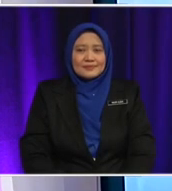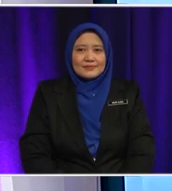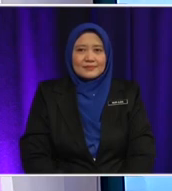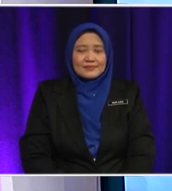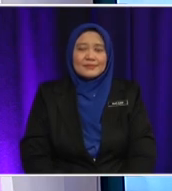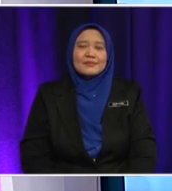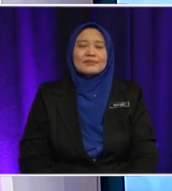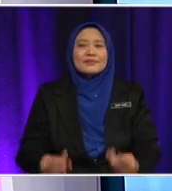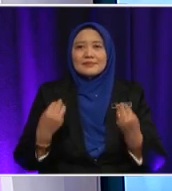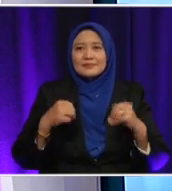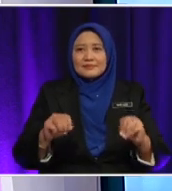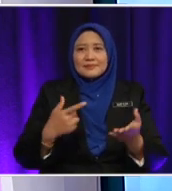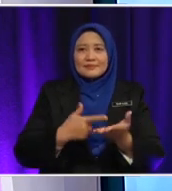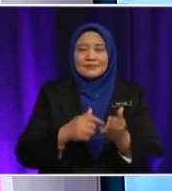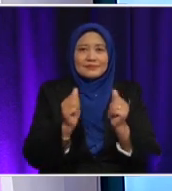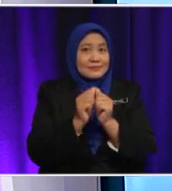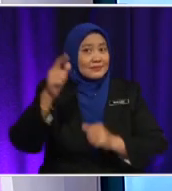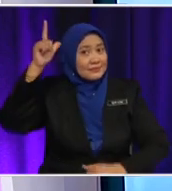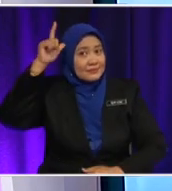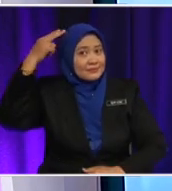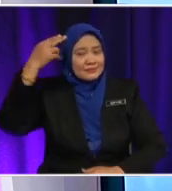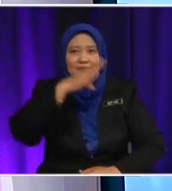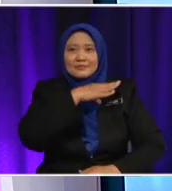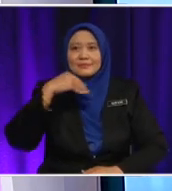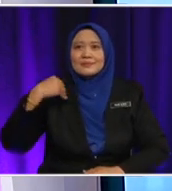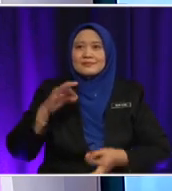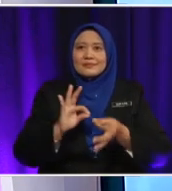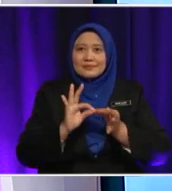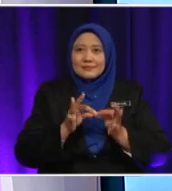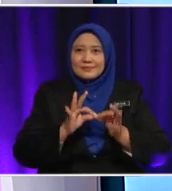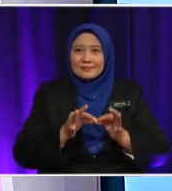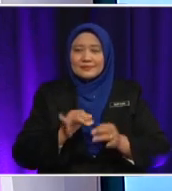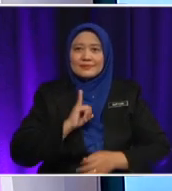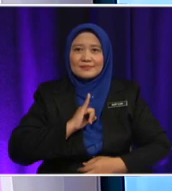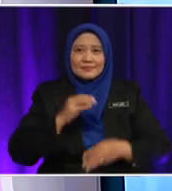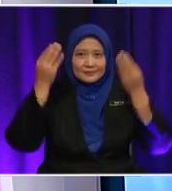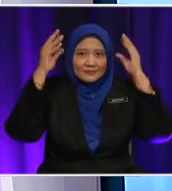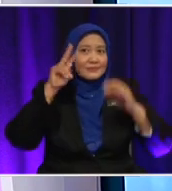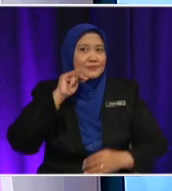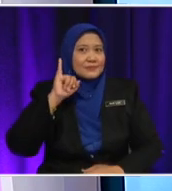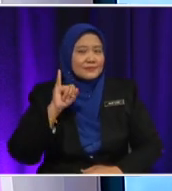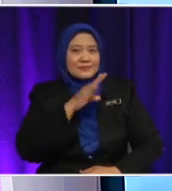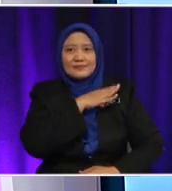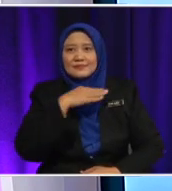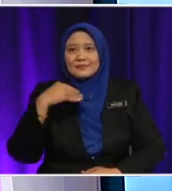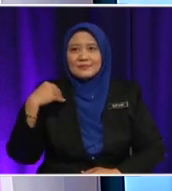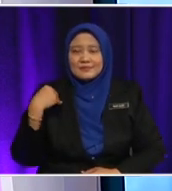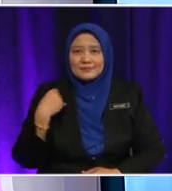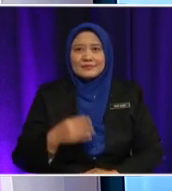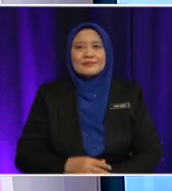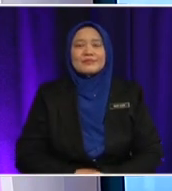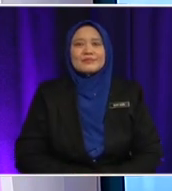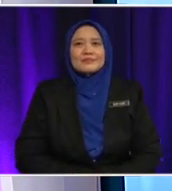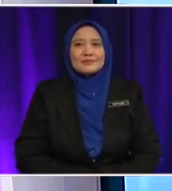masih lagi bersama dengan saya Lukman Hakim juga juru bahasa isyarat kita kamu zaman dari SGP pendidikan